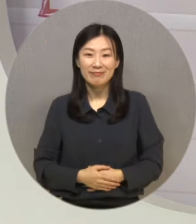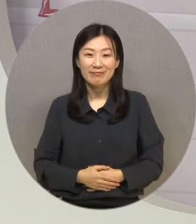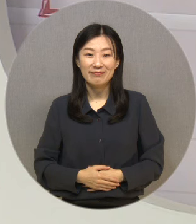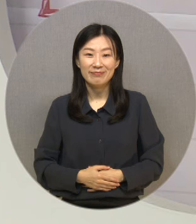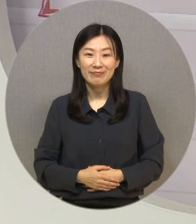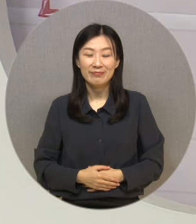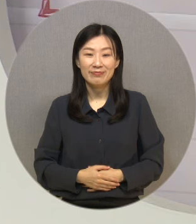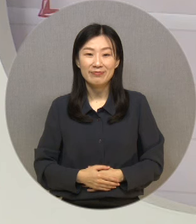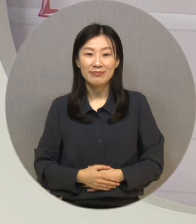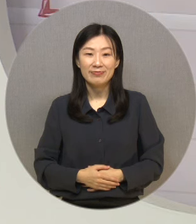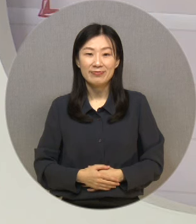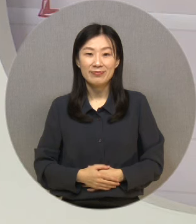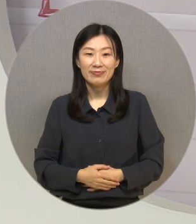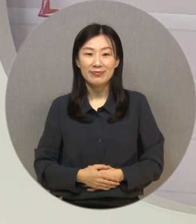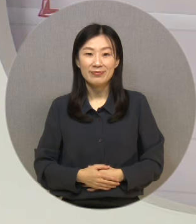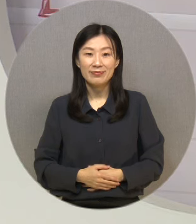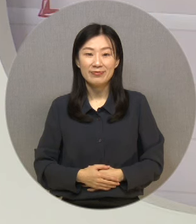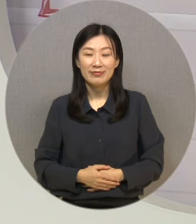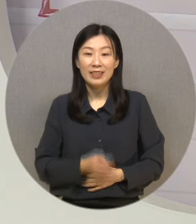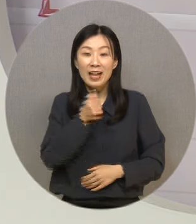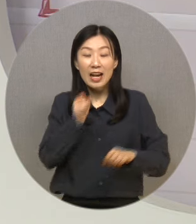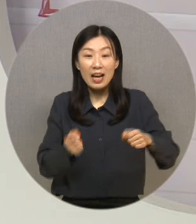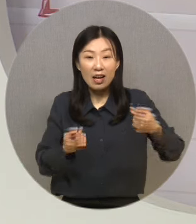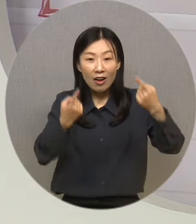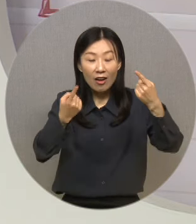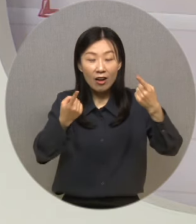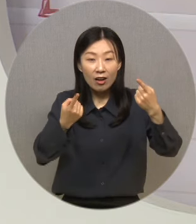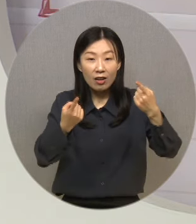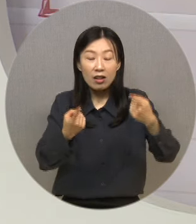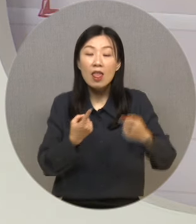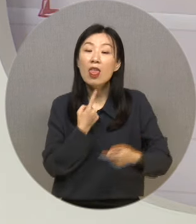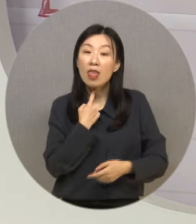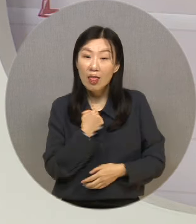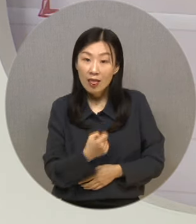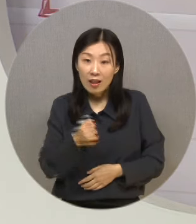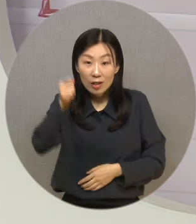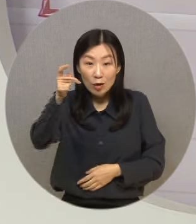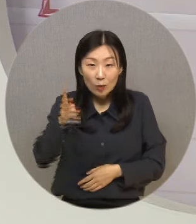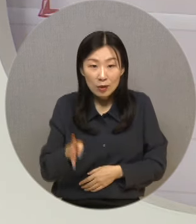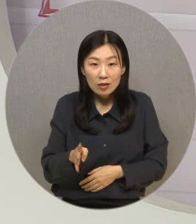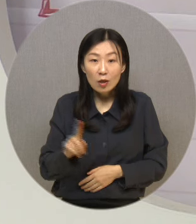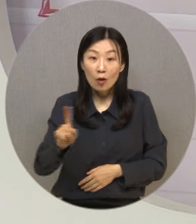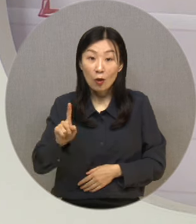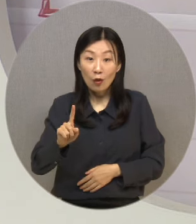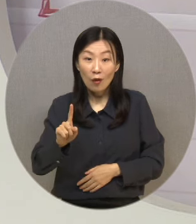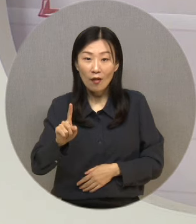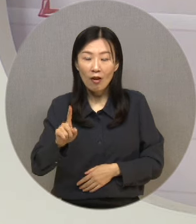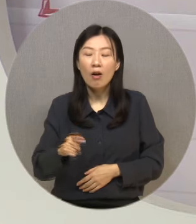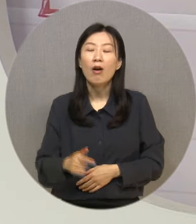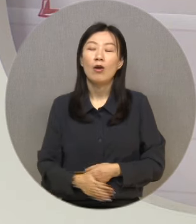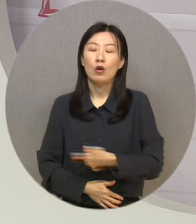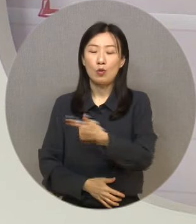맞이해 보시니까 우리 한국의 설 어떠세요? 아, 너무너무 좋아요.